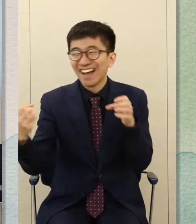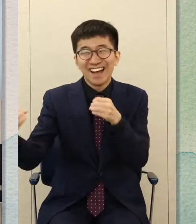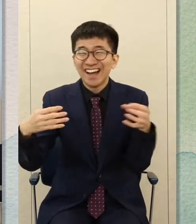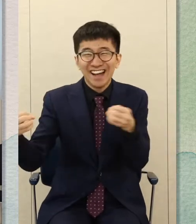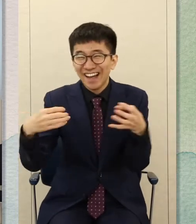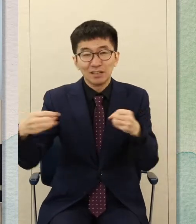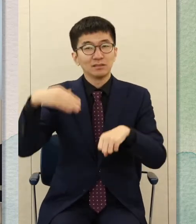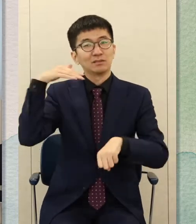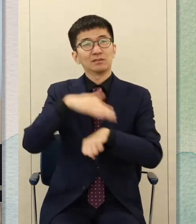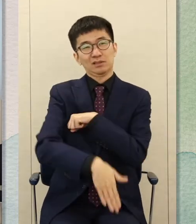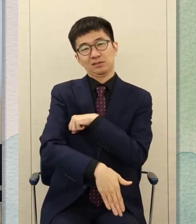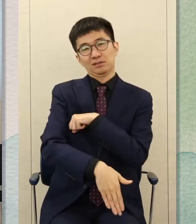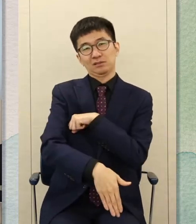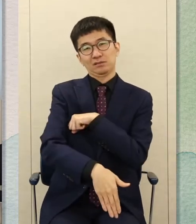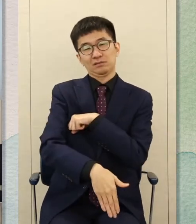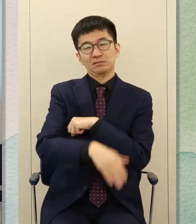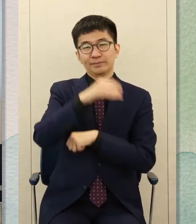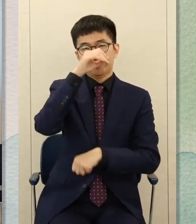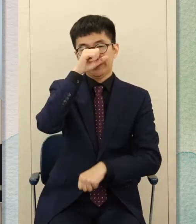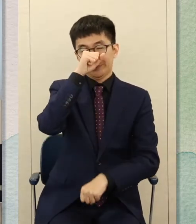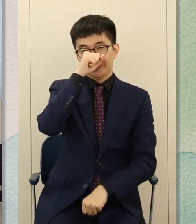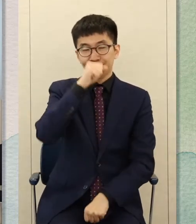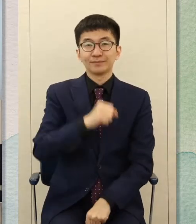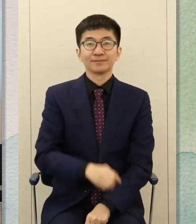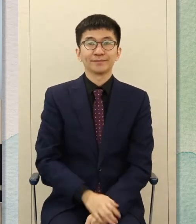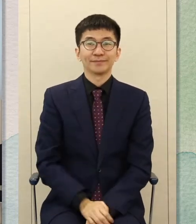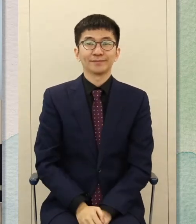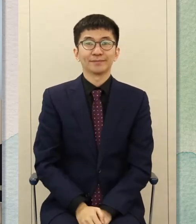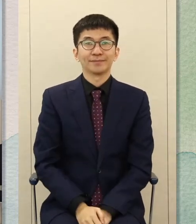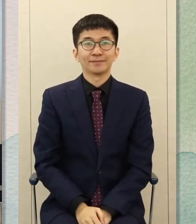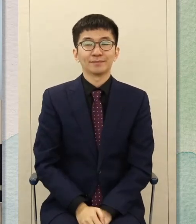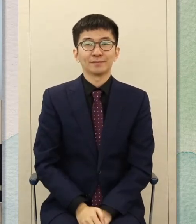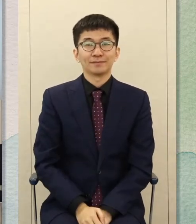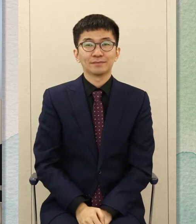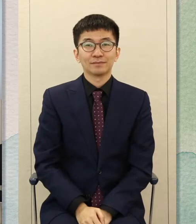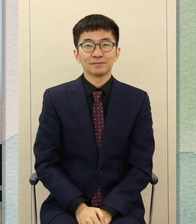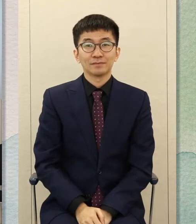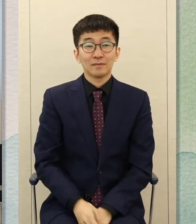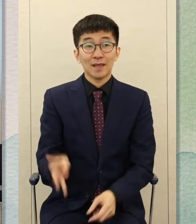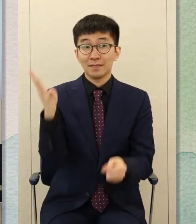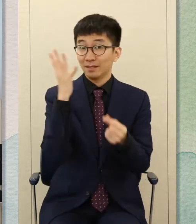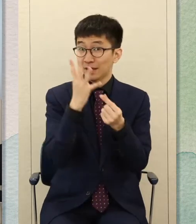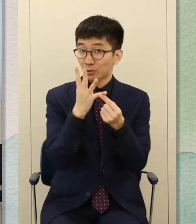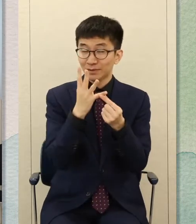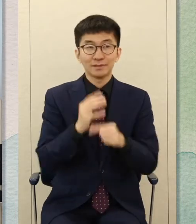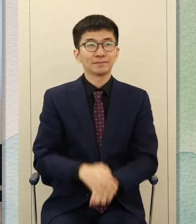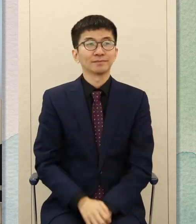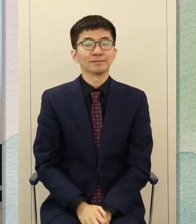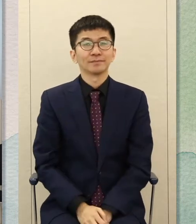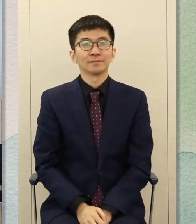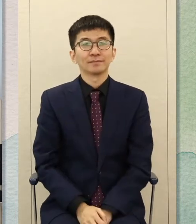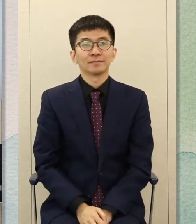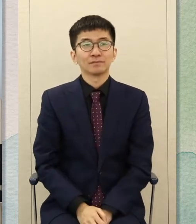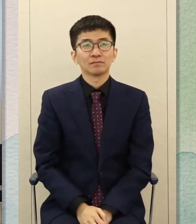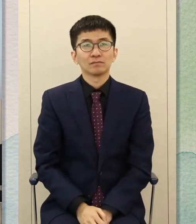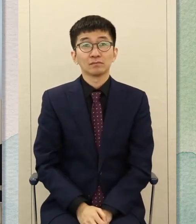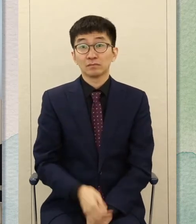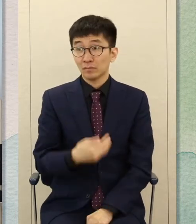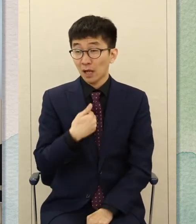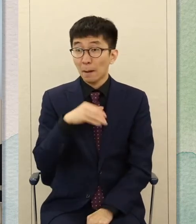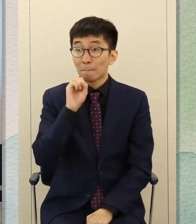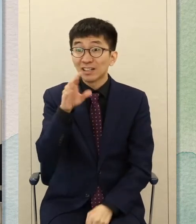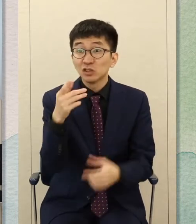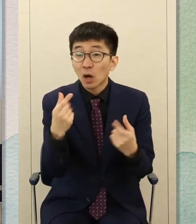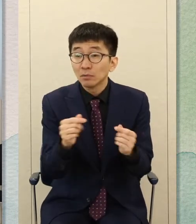식의 어떤 대화를 하는 걸 좋아하는 사람이어야 되고요. 그 다음에 예, 야, 방금